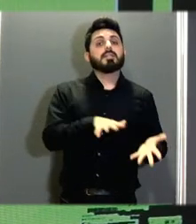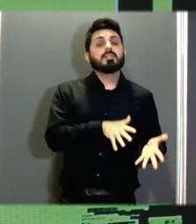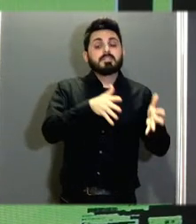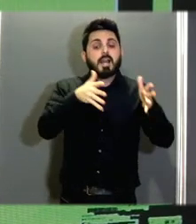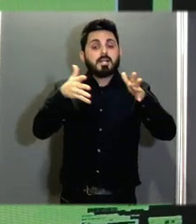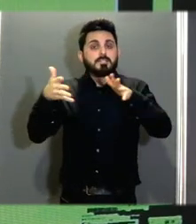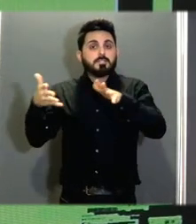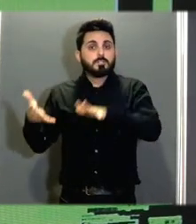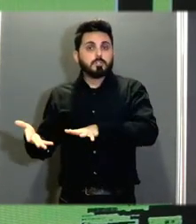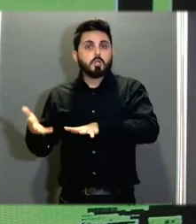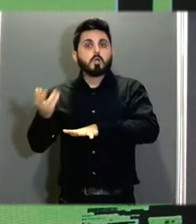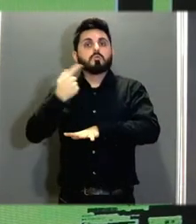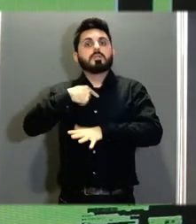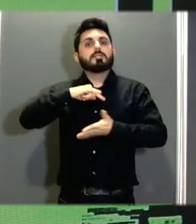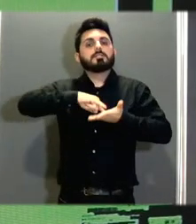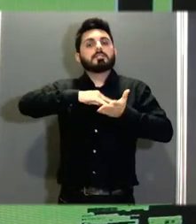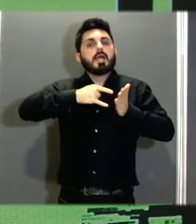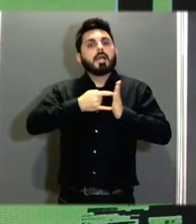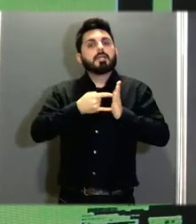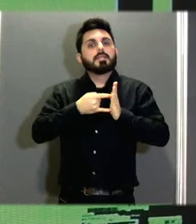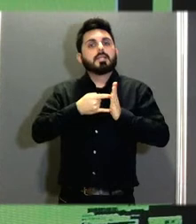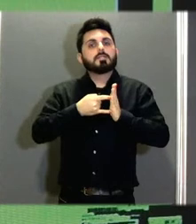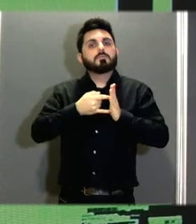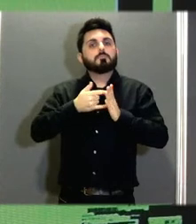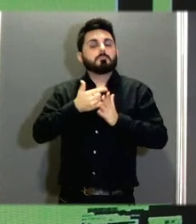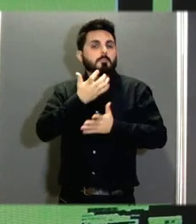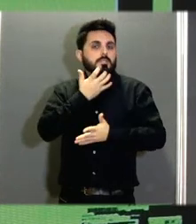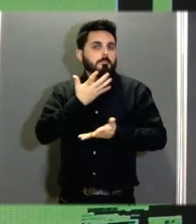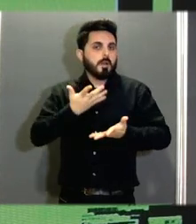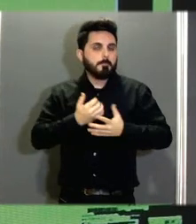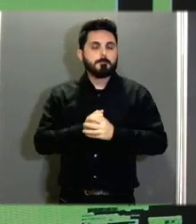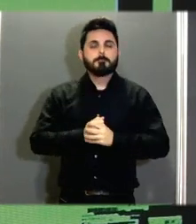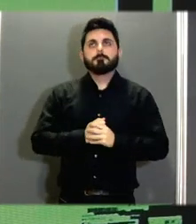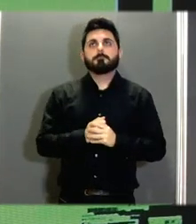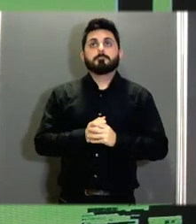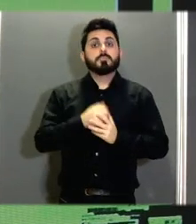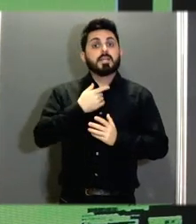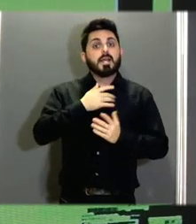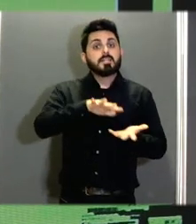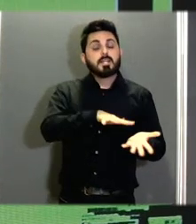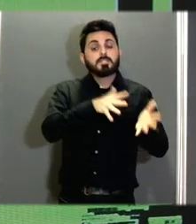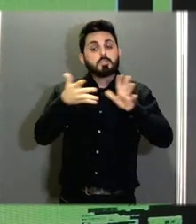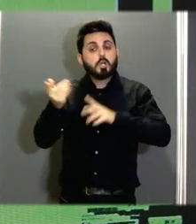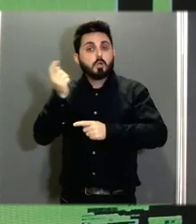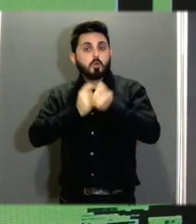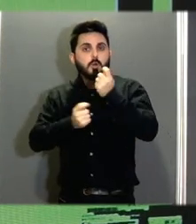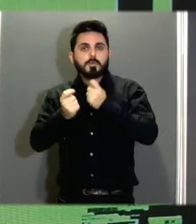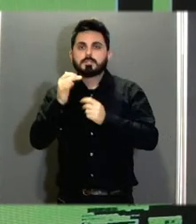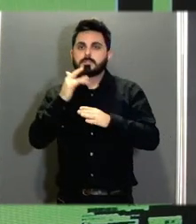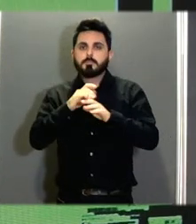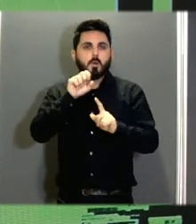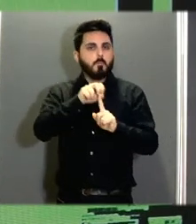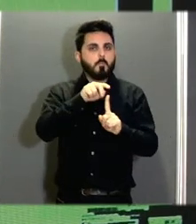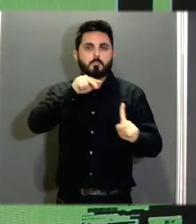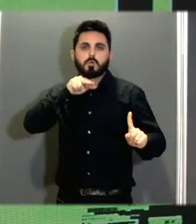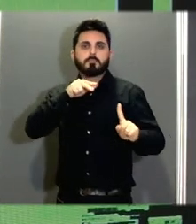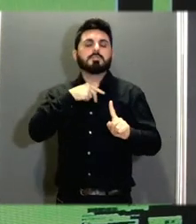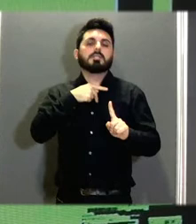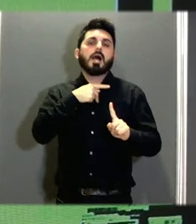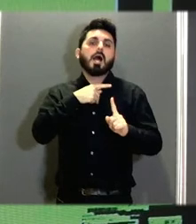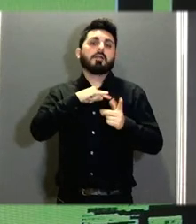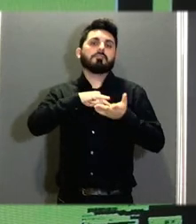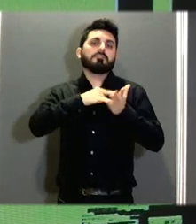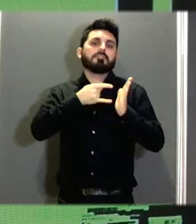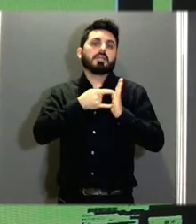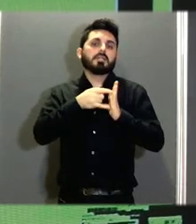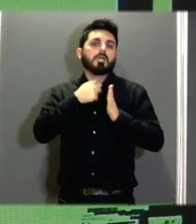tenim a l'abast i considerar que la transició a nivell econòmic s'ha de liderar des d'un grup tècnic, diguem-ne tecnòcrates, que